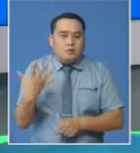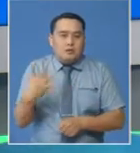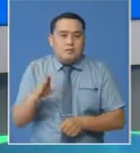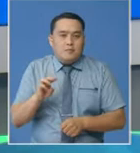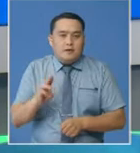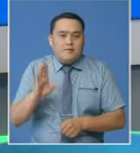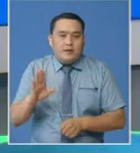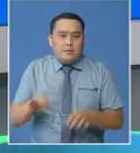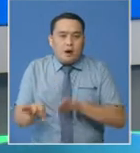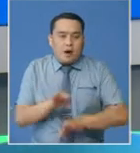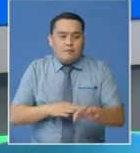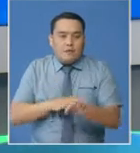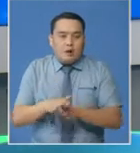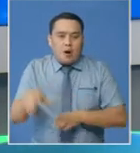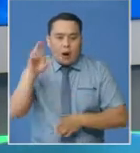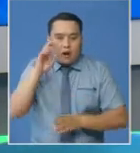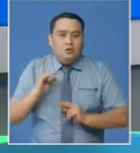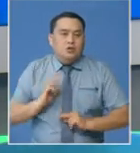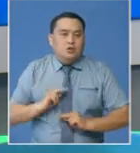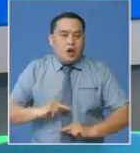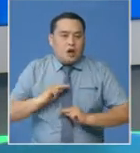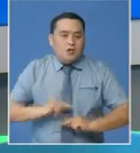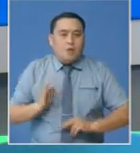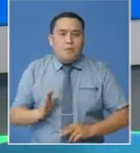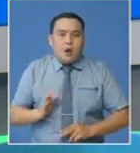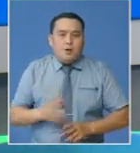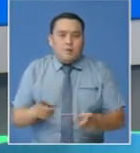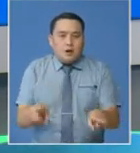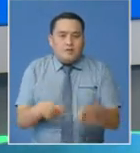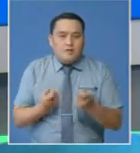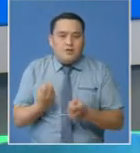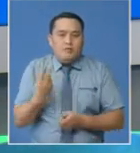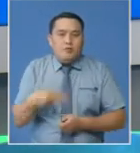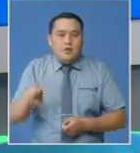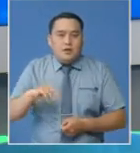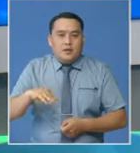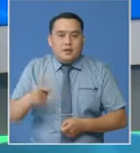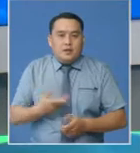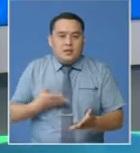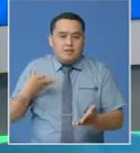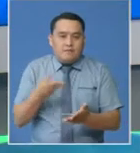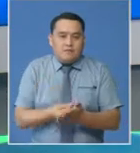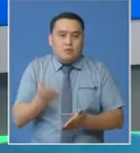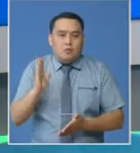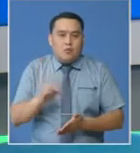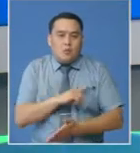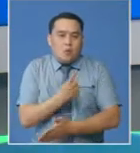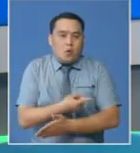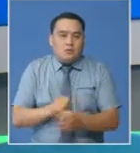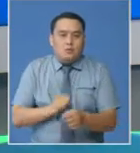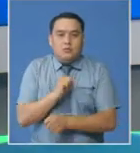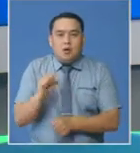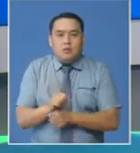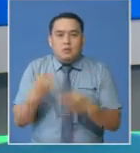мегаватт. Проект реализуется в рамках государственно-частного партнерства и привлечет порядка 2 миллиардов тенге инвестиций. Мощность